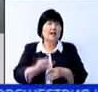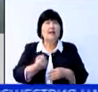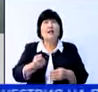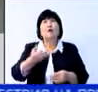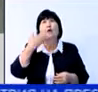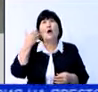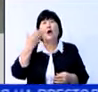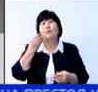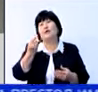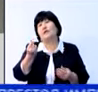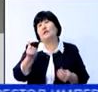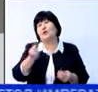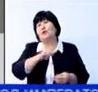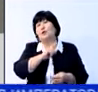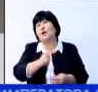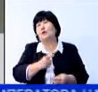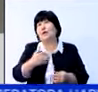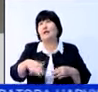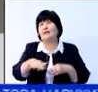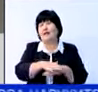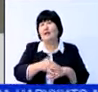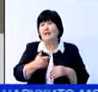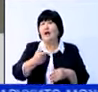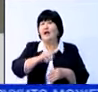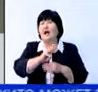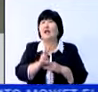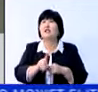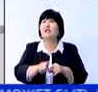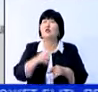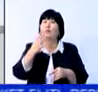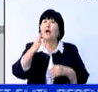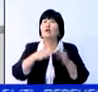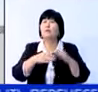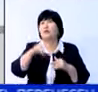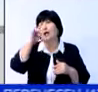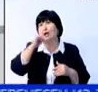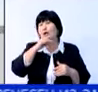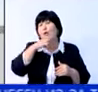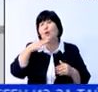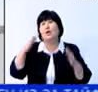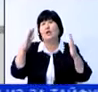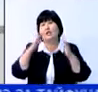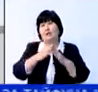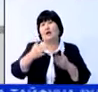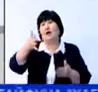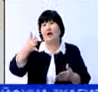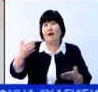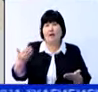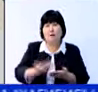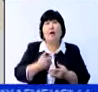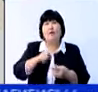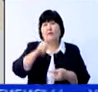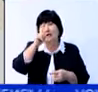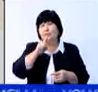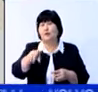облегчит финансовую нагрузку населения отметим газифицированы и 5 построенных казахстаном новых жилых домов буквально через